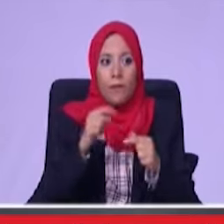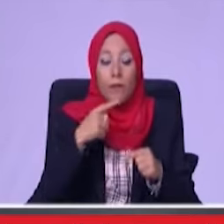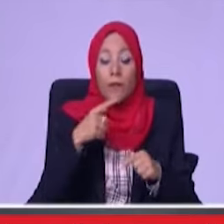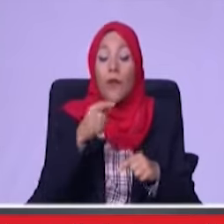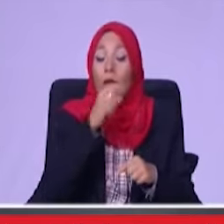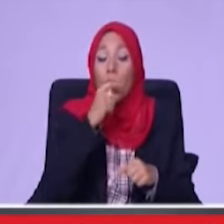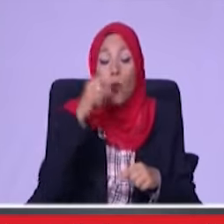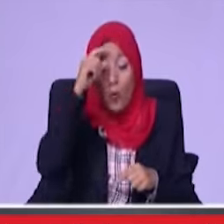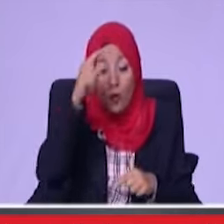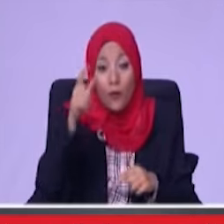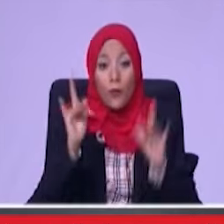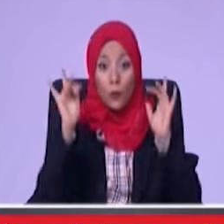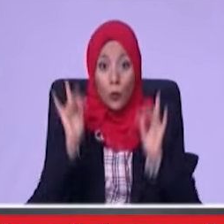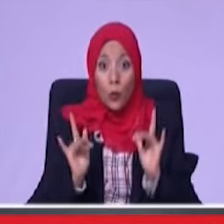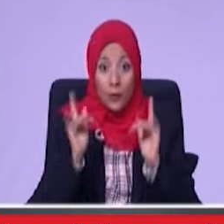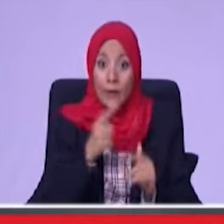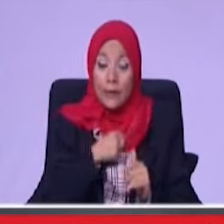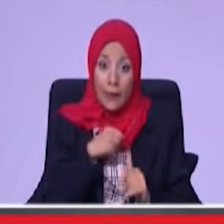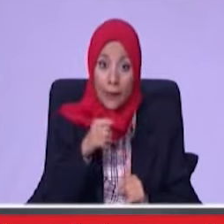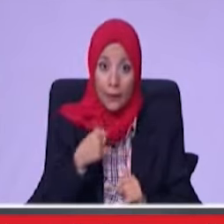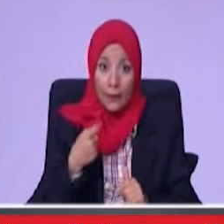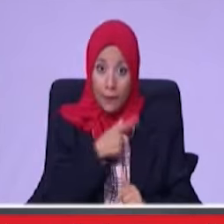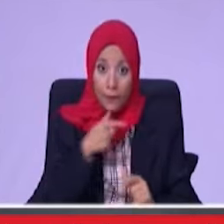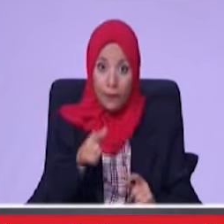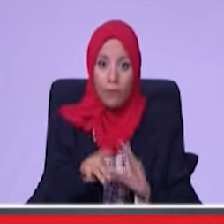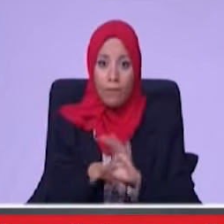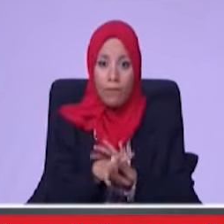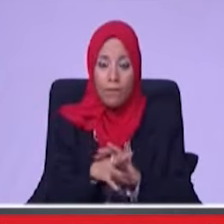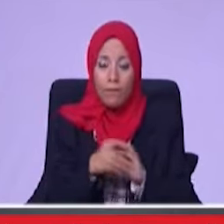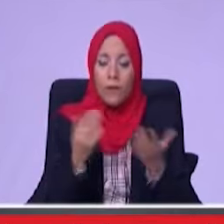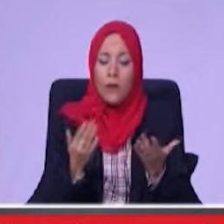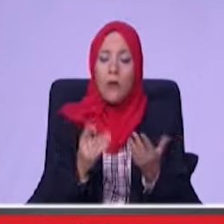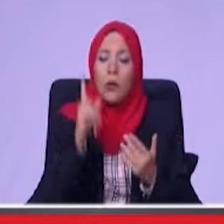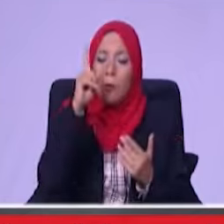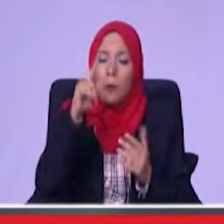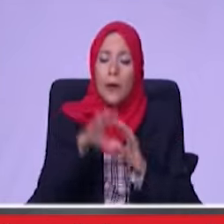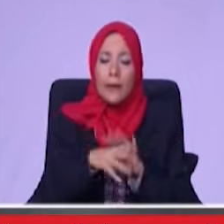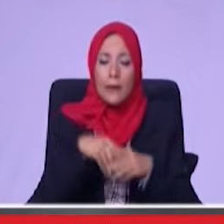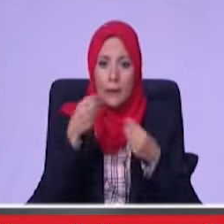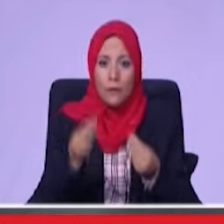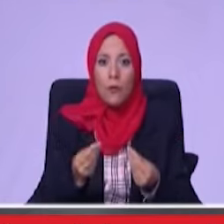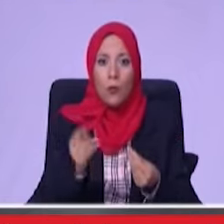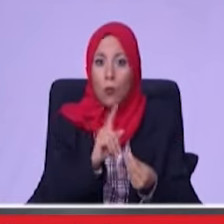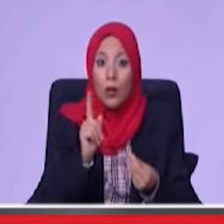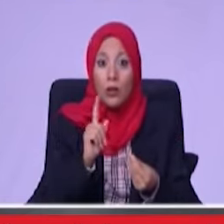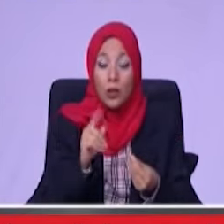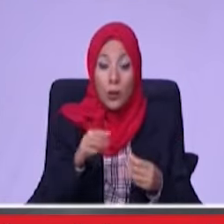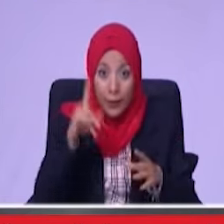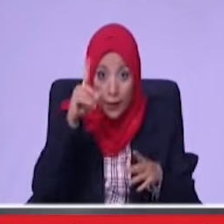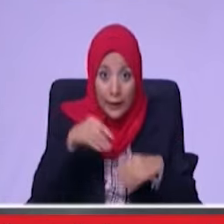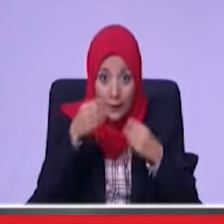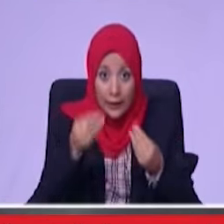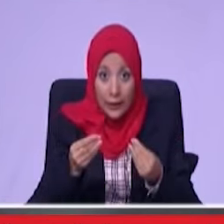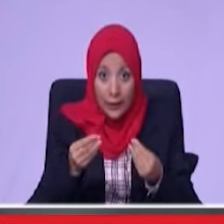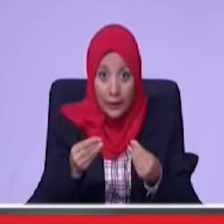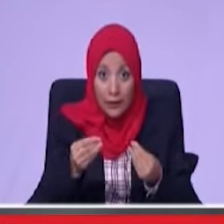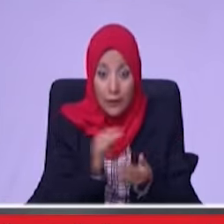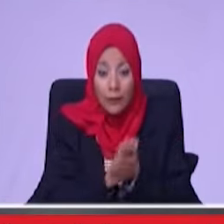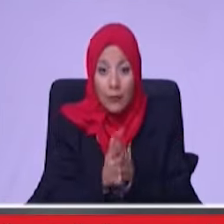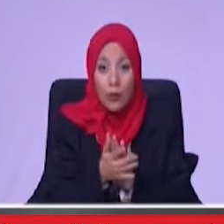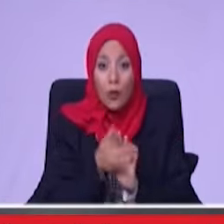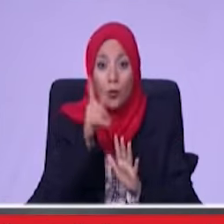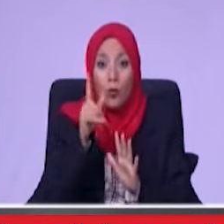آية الكرسي من ذا الذي يشفع عنده إلا بإذنه، وفي آية تانية ولا يشفعون إلا لمن ارتضى وهم